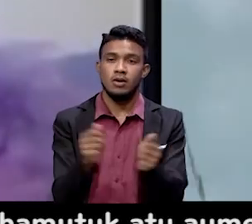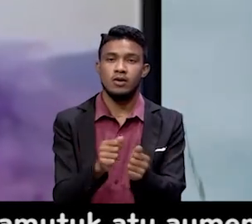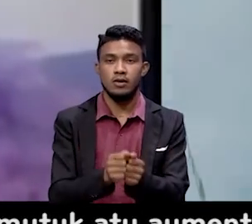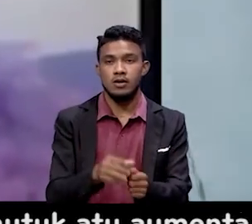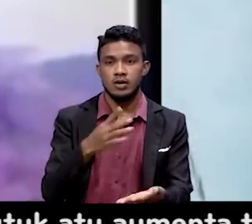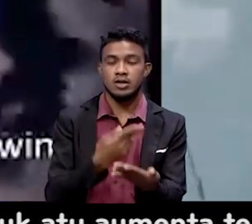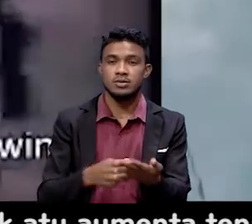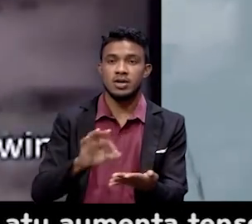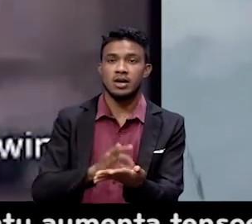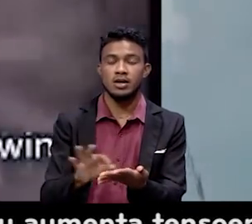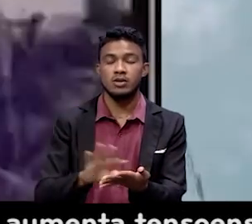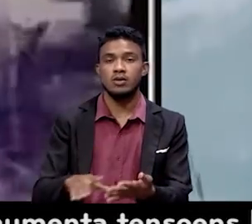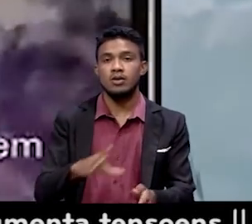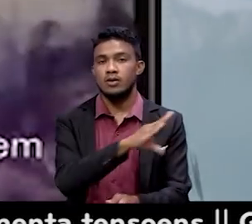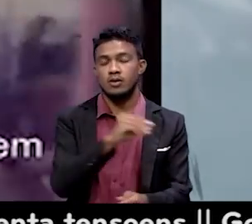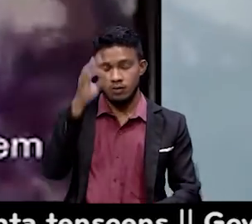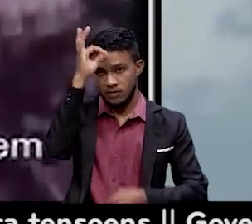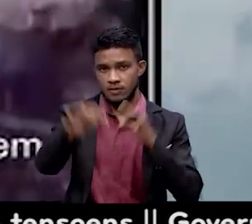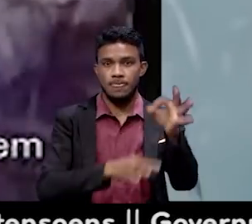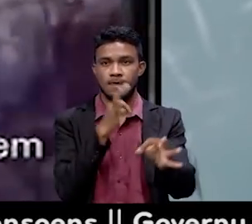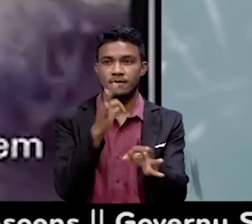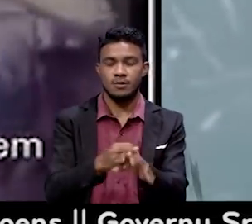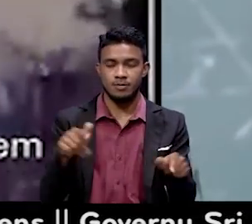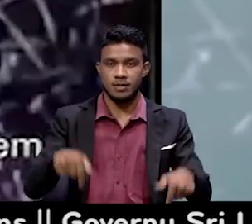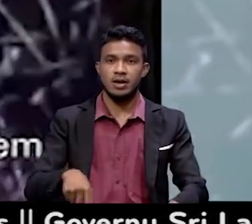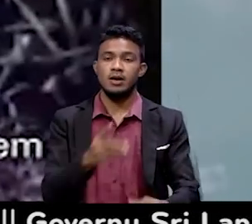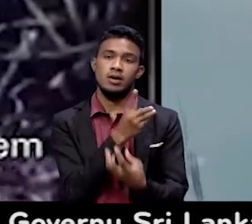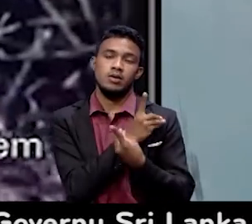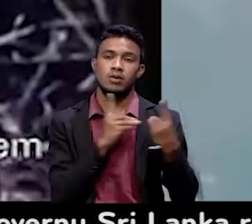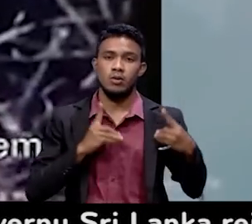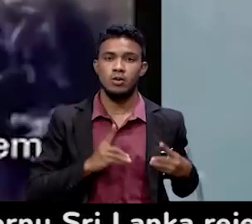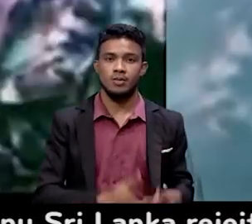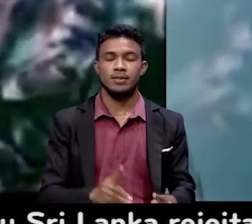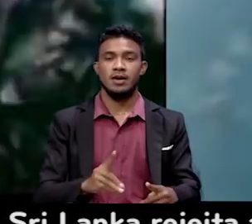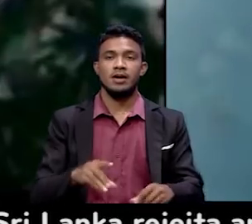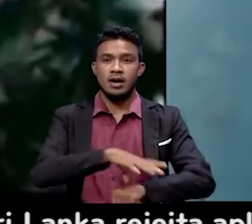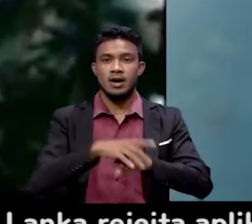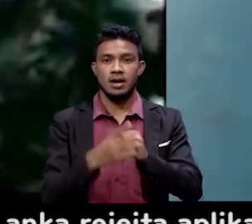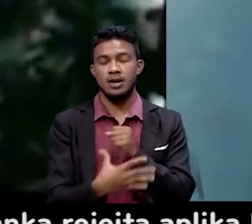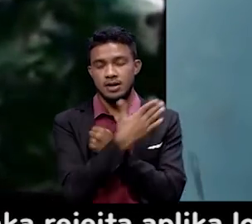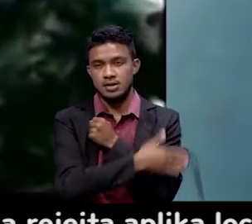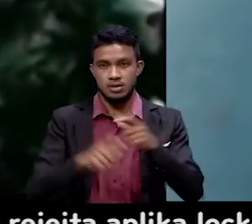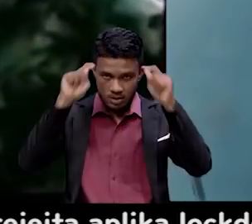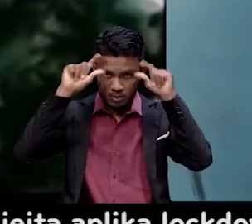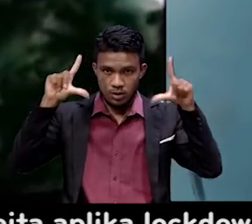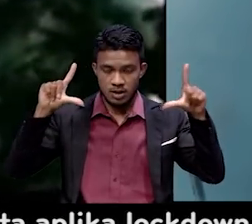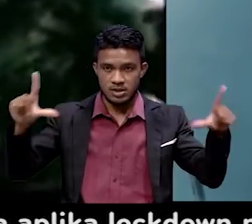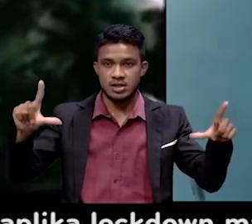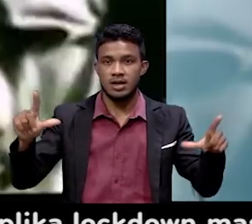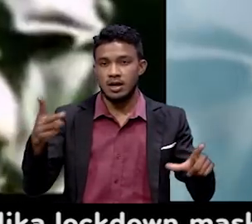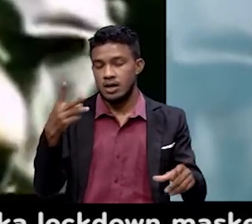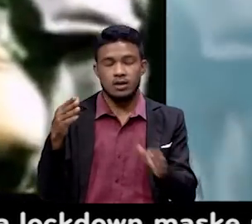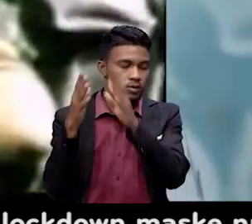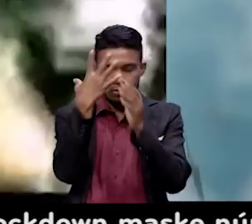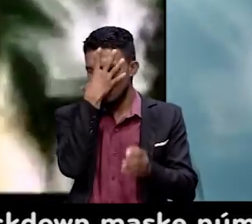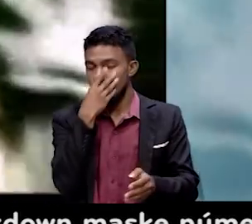no domi imba povo no raidoben Timor Leste, falintil sira pronto hakur mota no tasi, toba iha itara